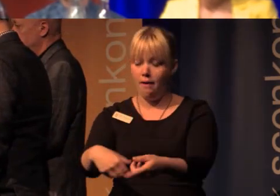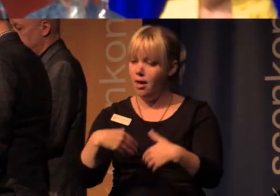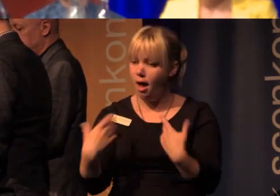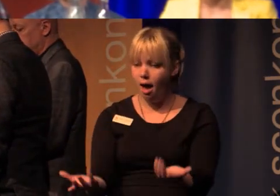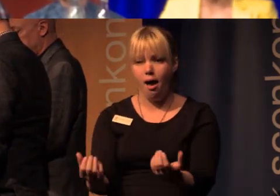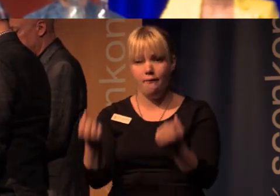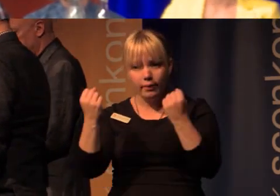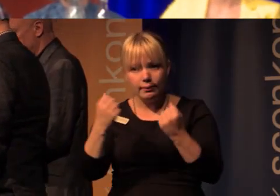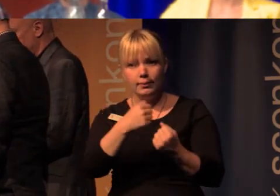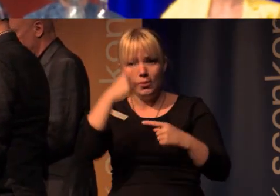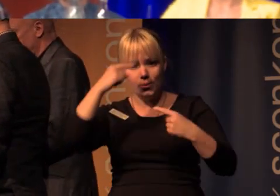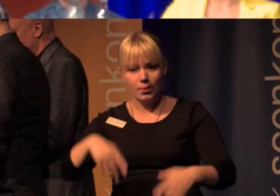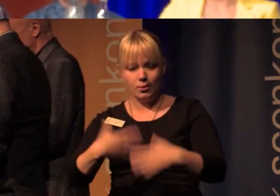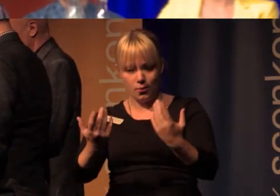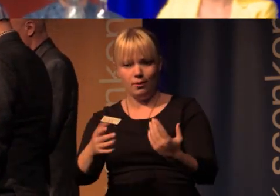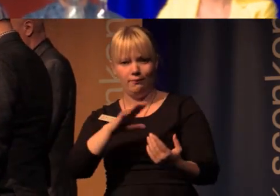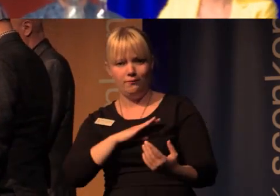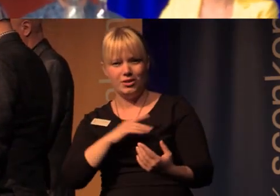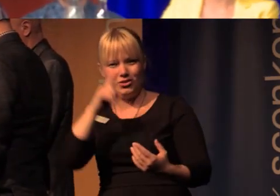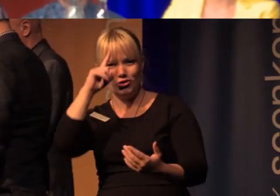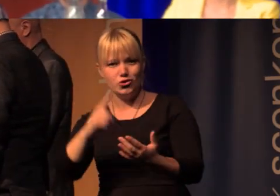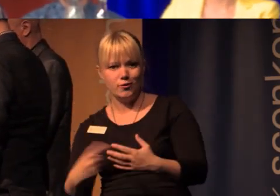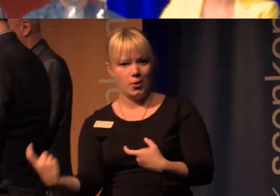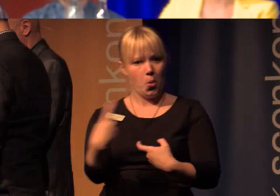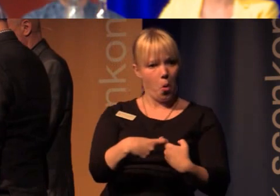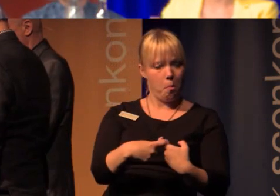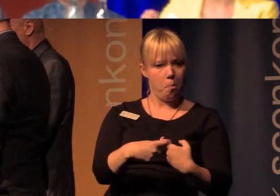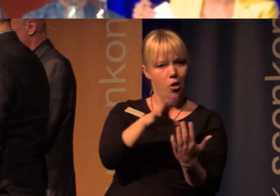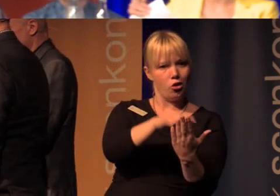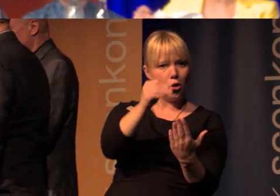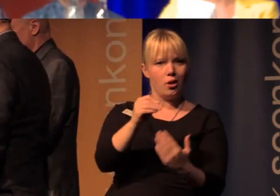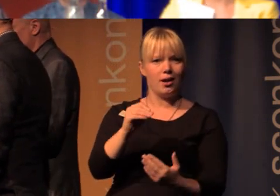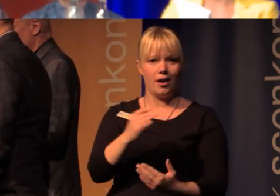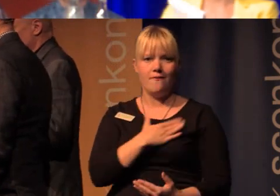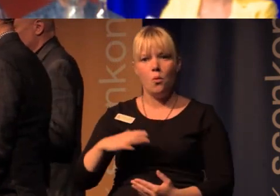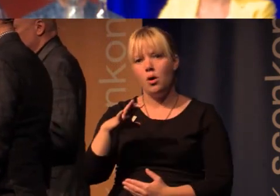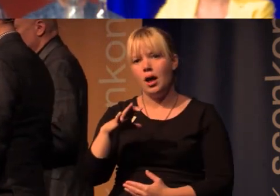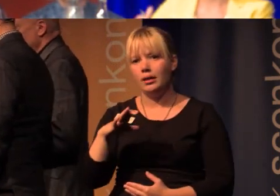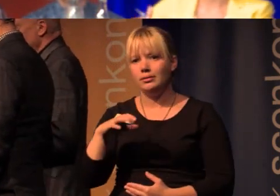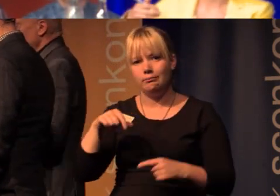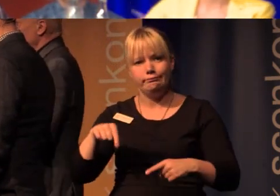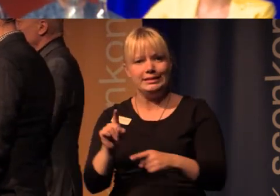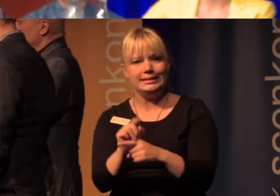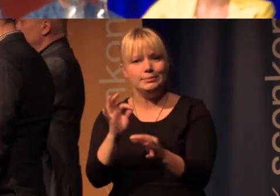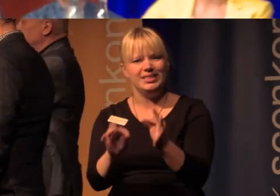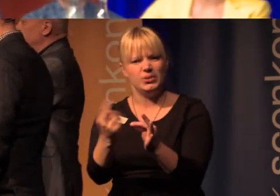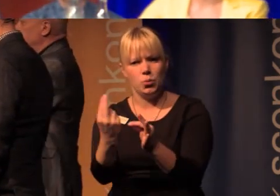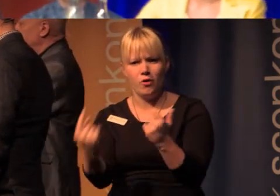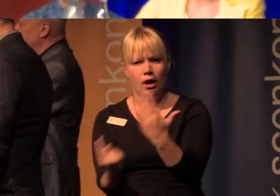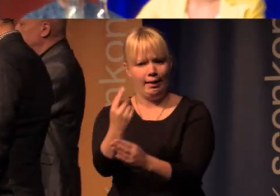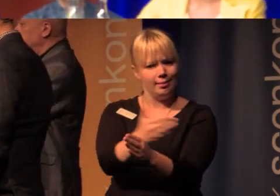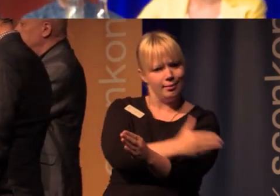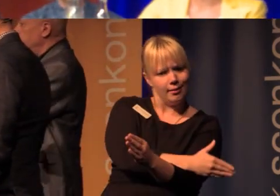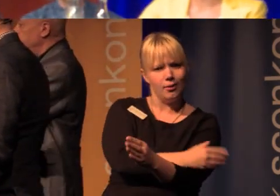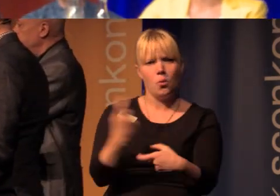att man ska kunna tolka och förstå sin samtid, och i det ligger ju också att man förstår varför vi är där vi är och hur vi har kommit dit. Men jag är rädd för att när